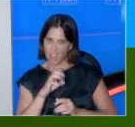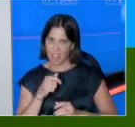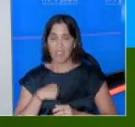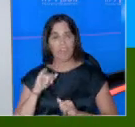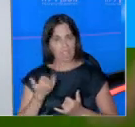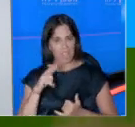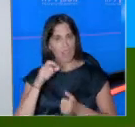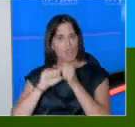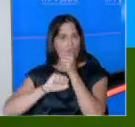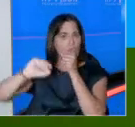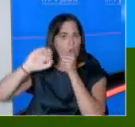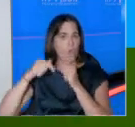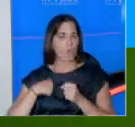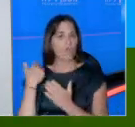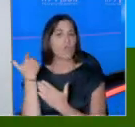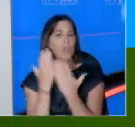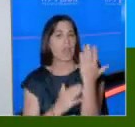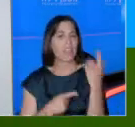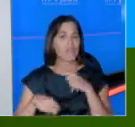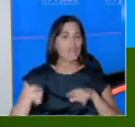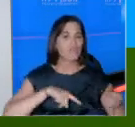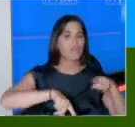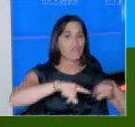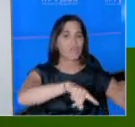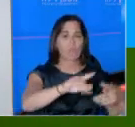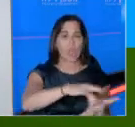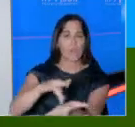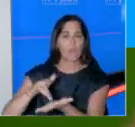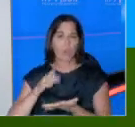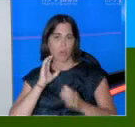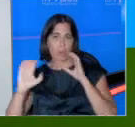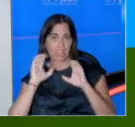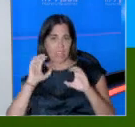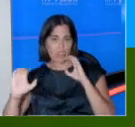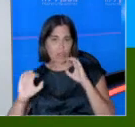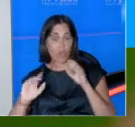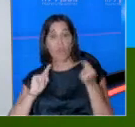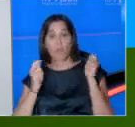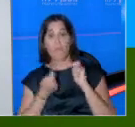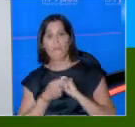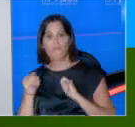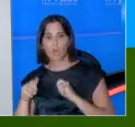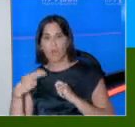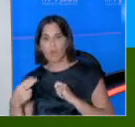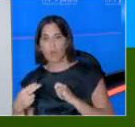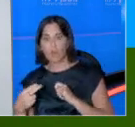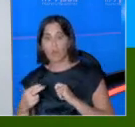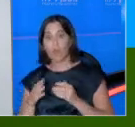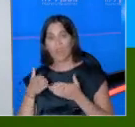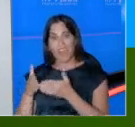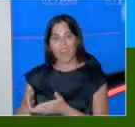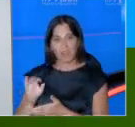יש לו שופרות ויש לו ידיים בעוד הרבה מאוד מקומות בתקשורת, שהם יהפכו להיות יד